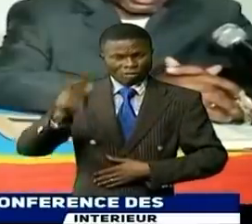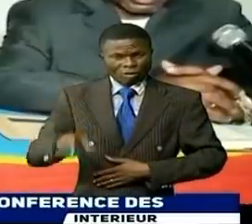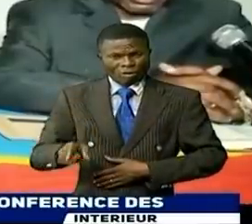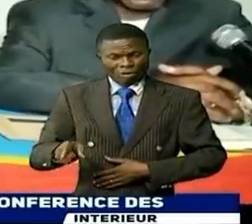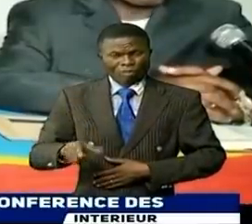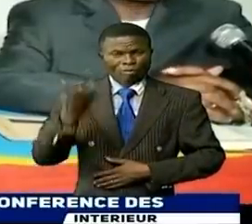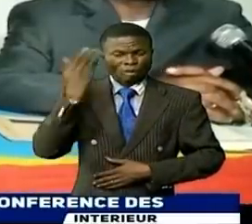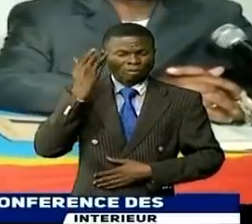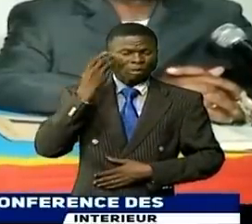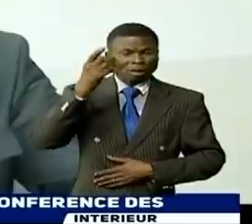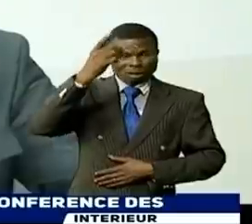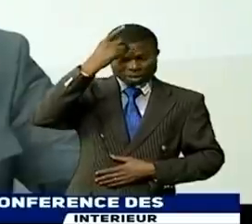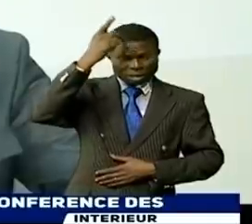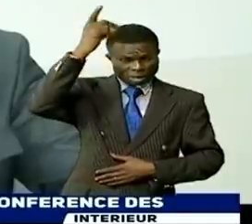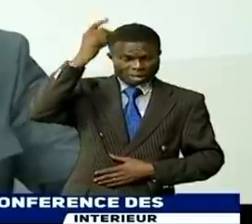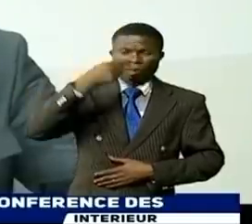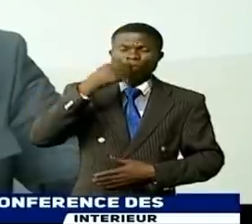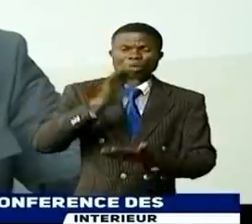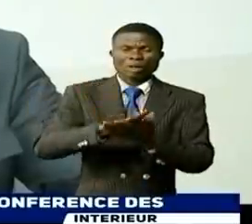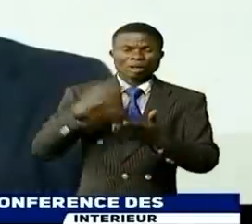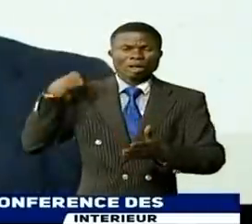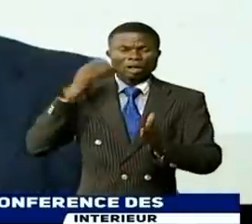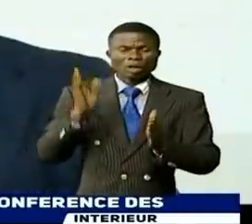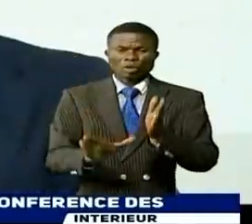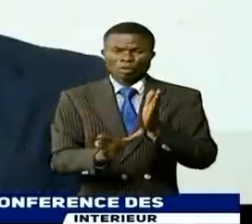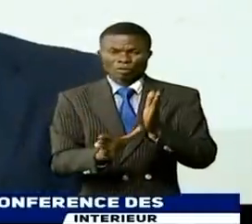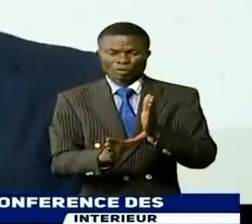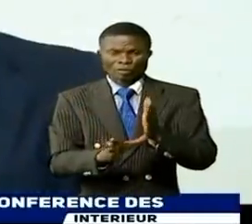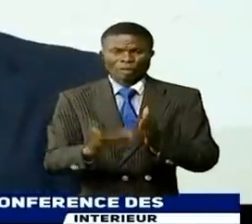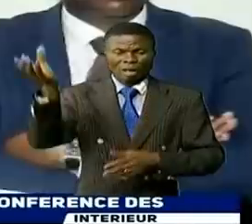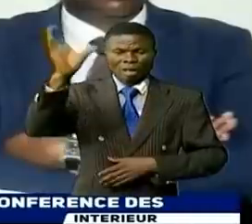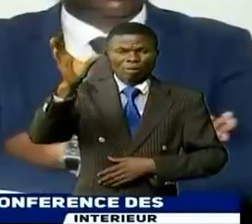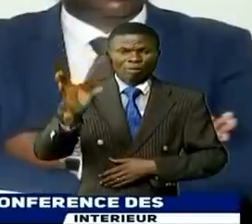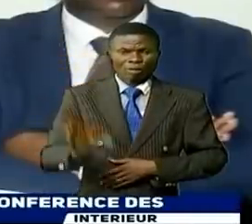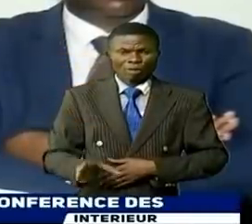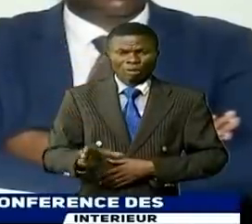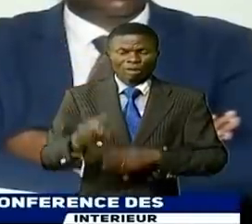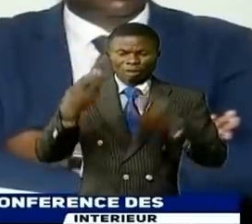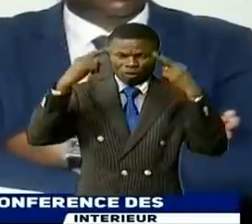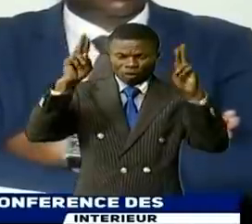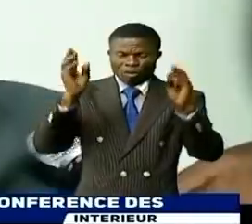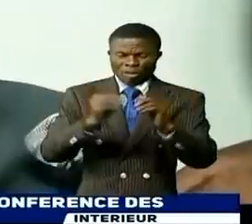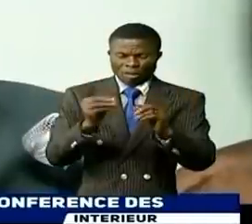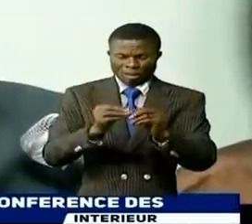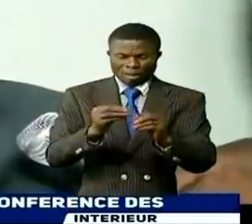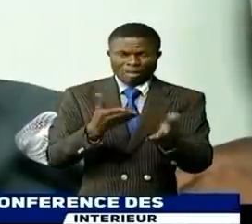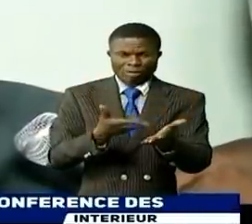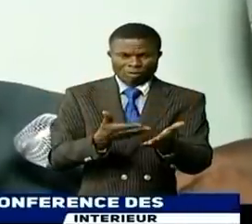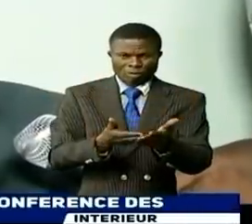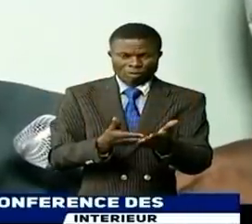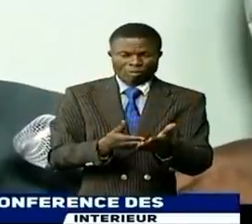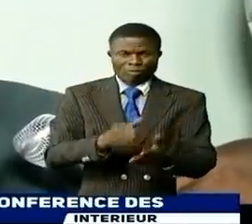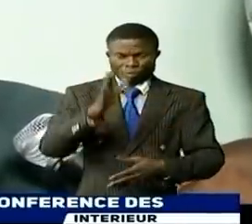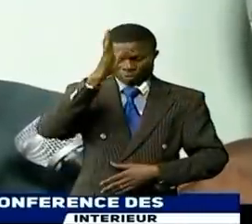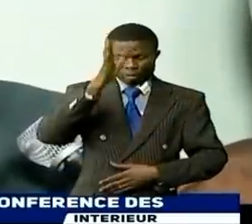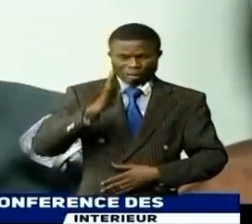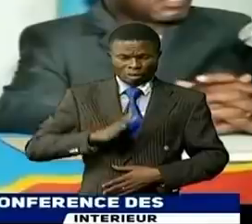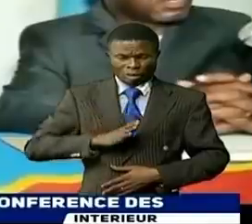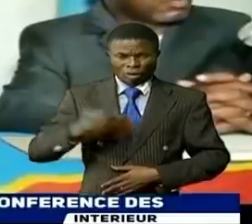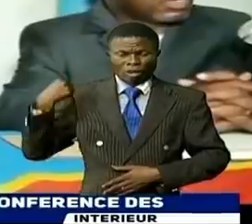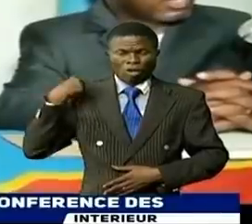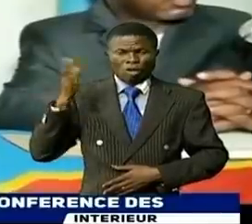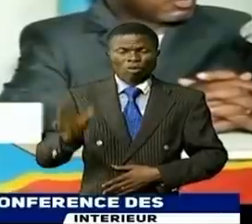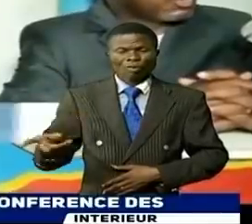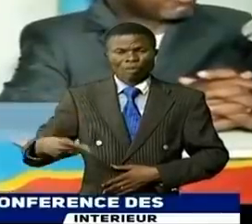Daniel Asselo a félicité le gouverneur AI du Congo central pour la réussite des travaux. Monsieur le gouverneur de province,